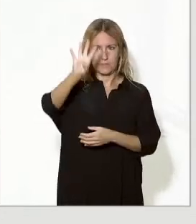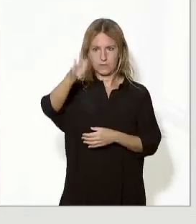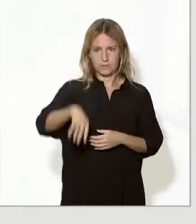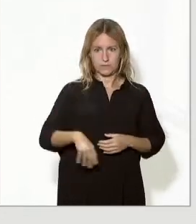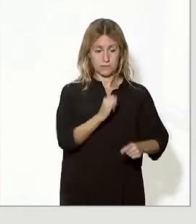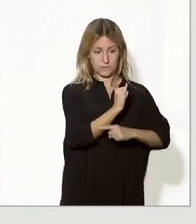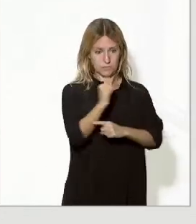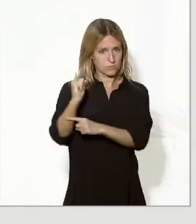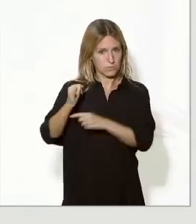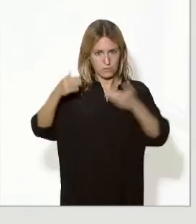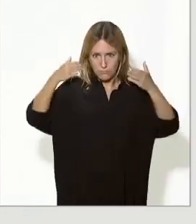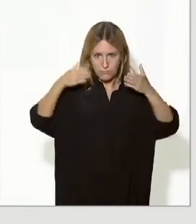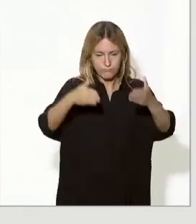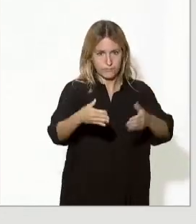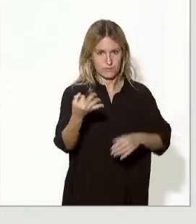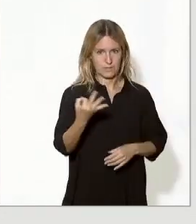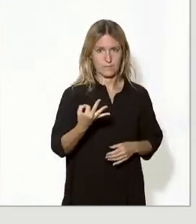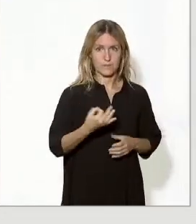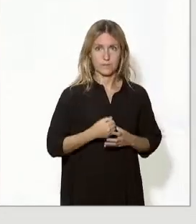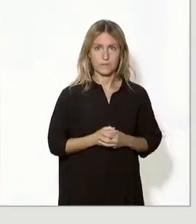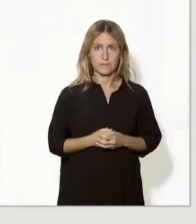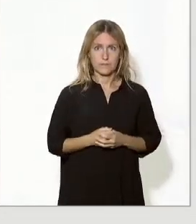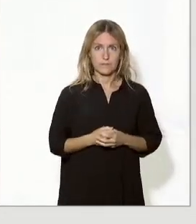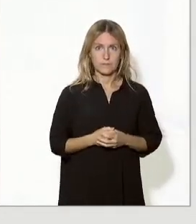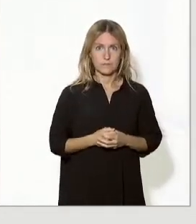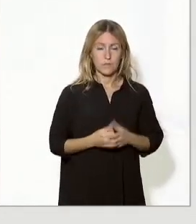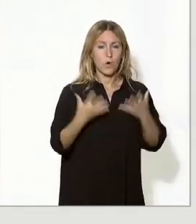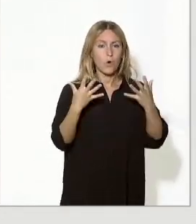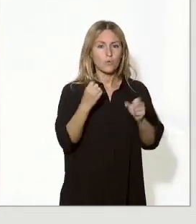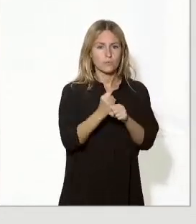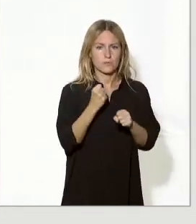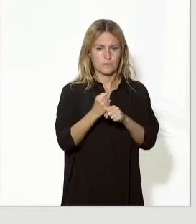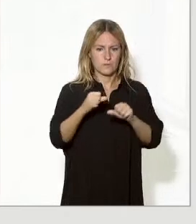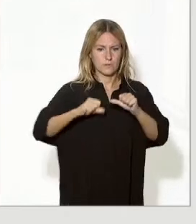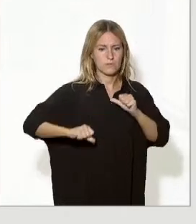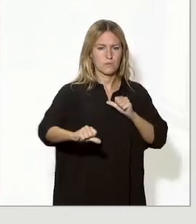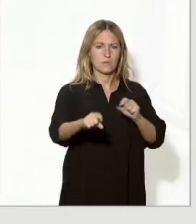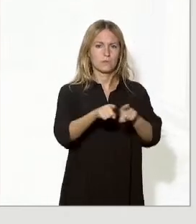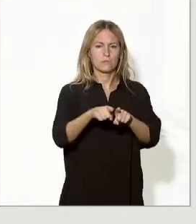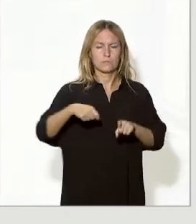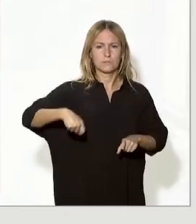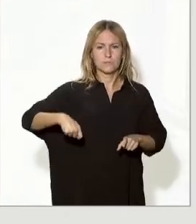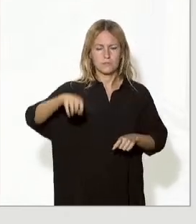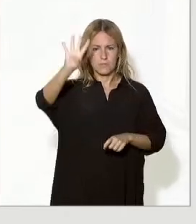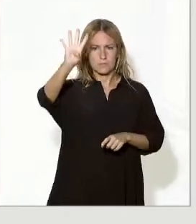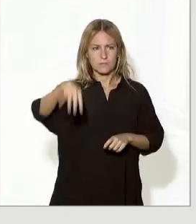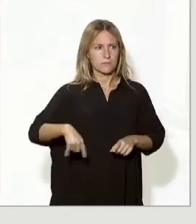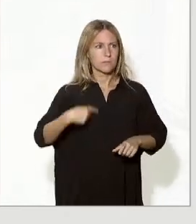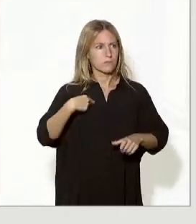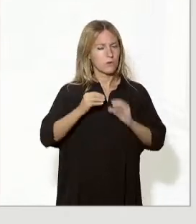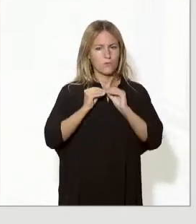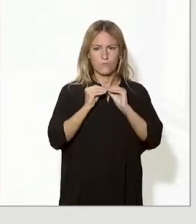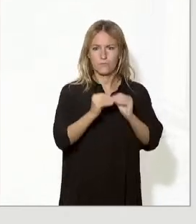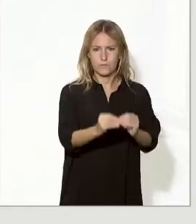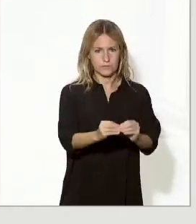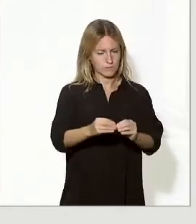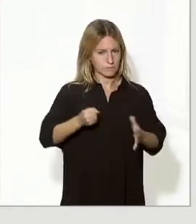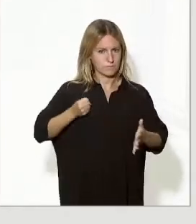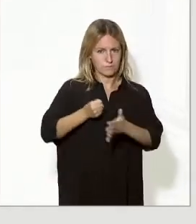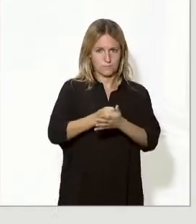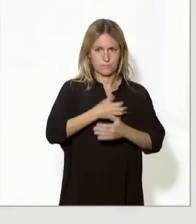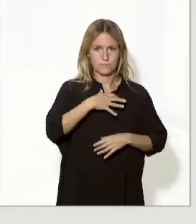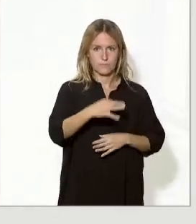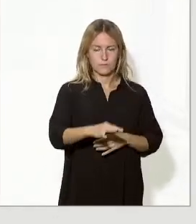institucions i en aquest sentit és com treballaré com a president de Catalunya i ho faré amb tota la intensitat